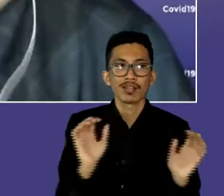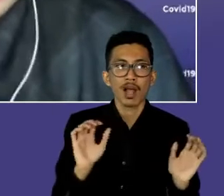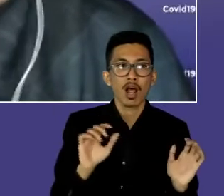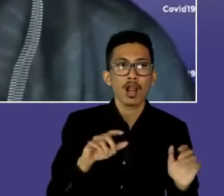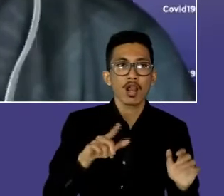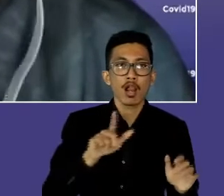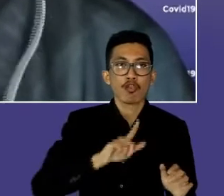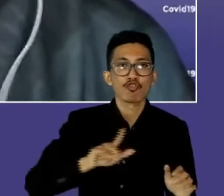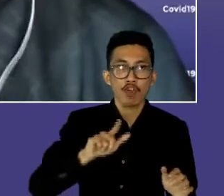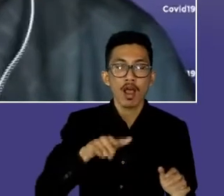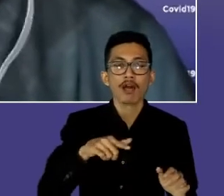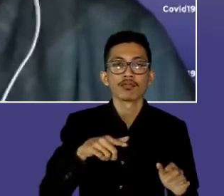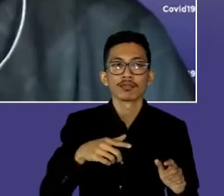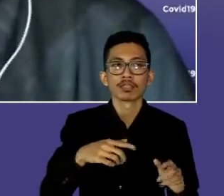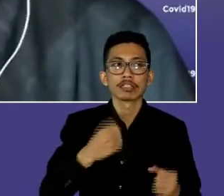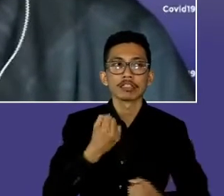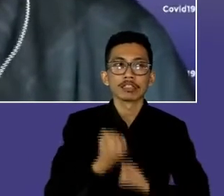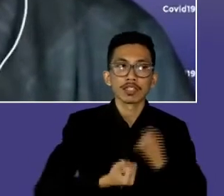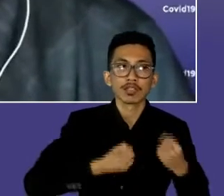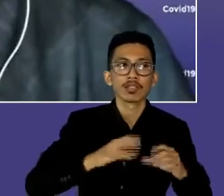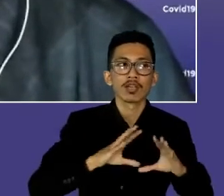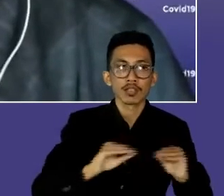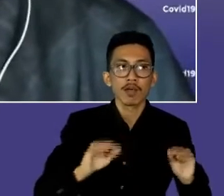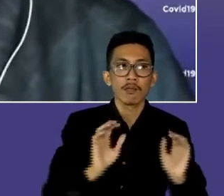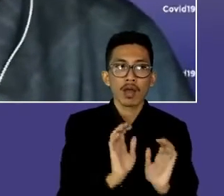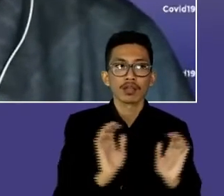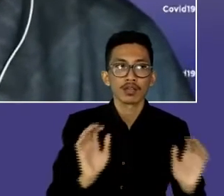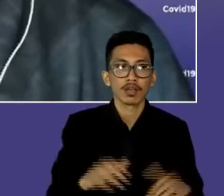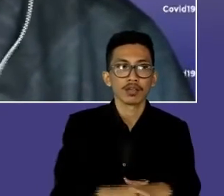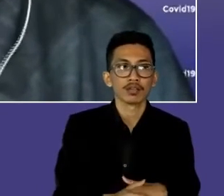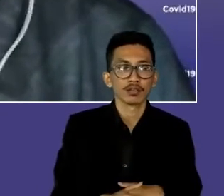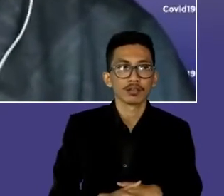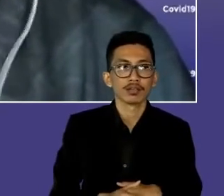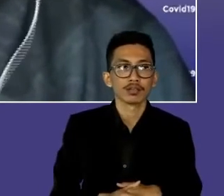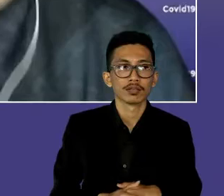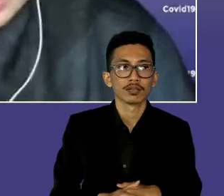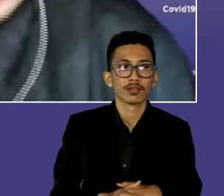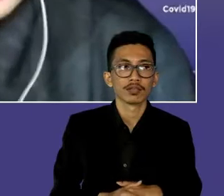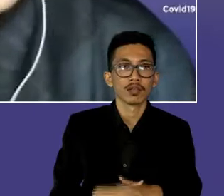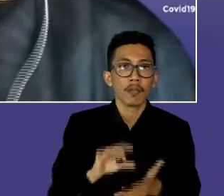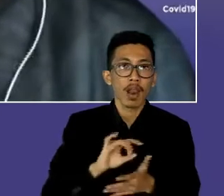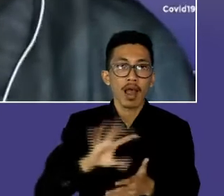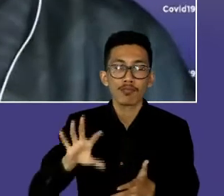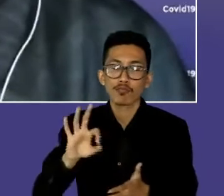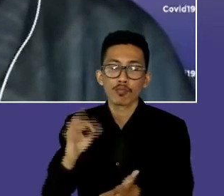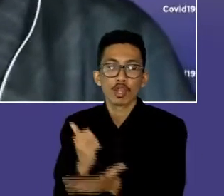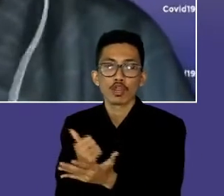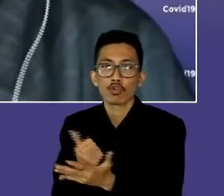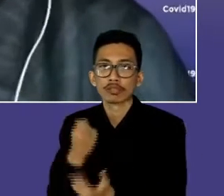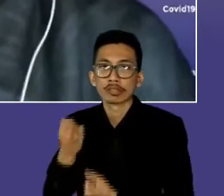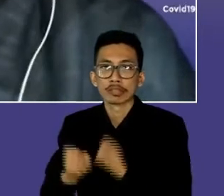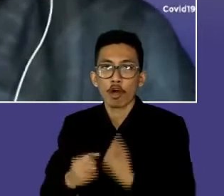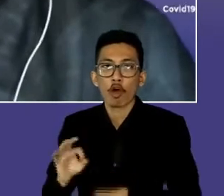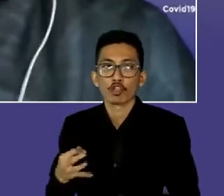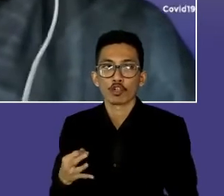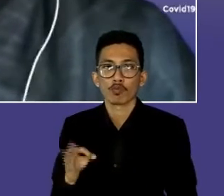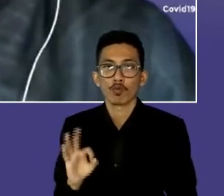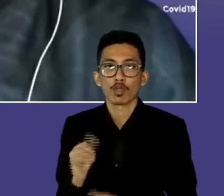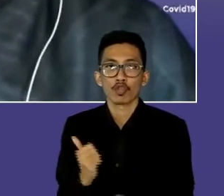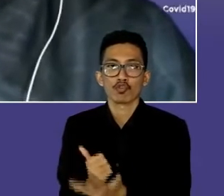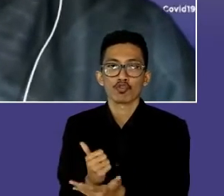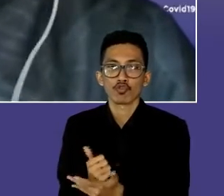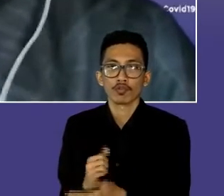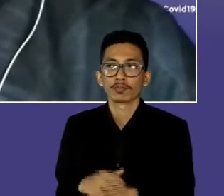kelurahannya dia akan lebih banyak lah ya kinerjanya, tapi bukan berarti kalau yang lain itu tidak melakukan sesuatu. Oke, lanjut Dr. Dewi.